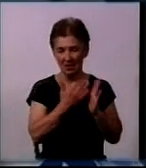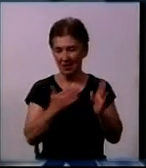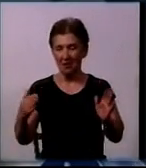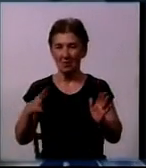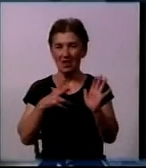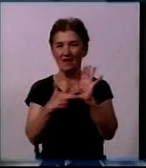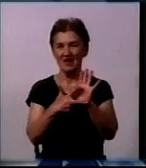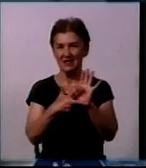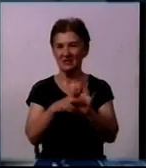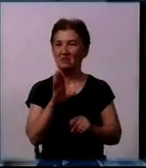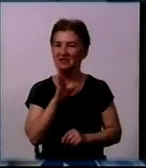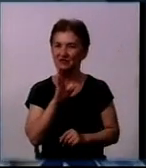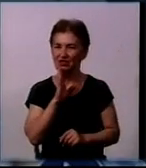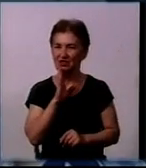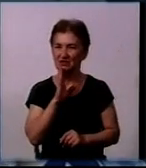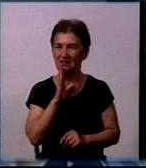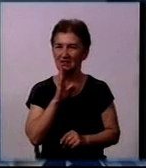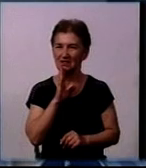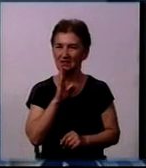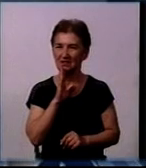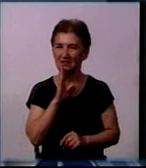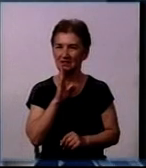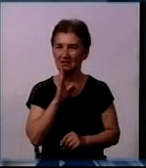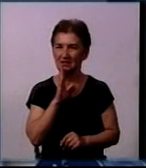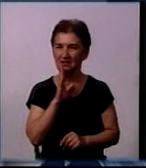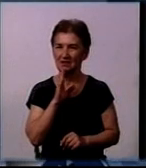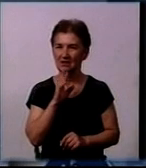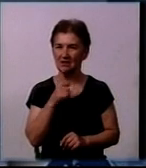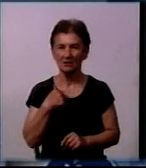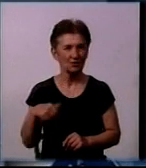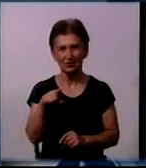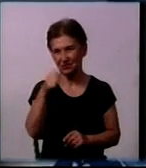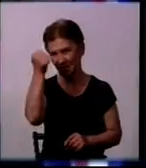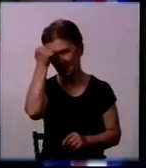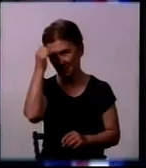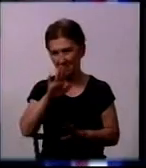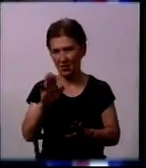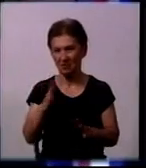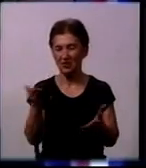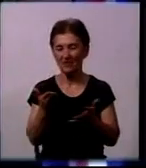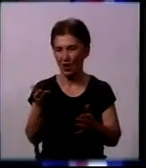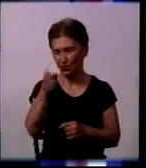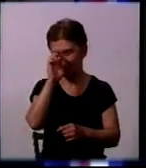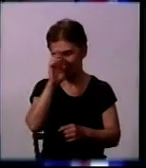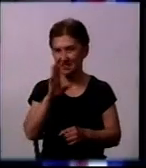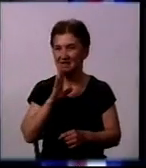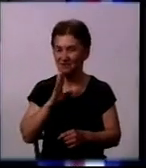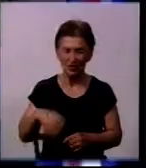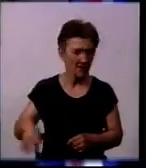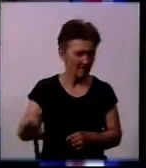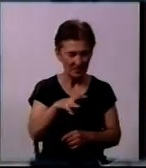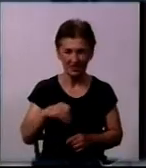дівчат з 6 або 7, я не пам'ятаю, стран Європи. Дівчата всі були